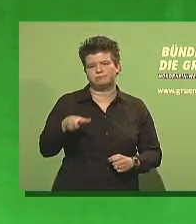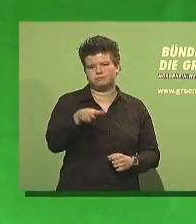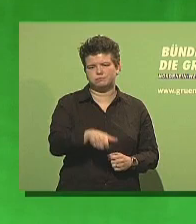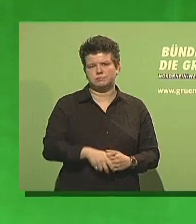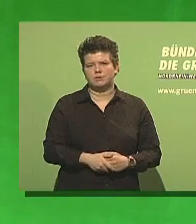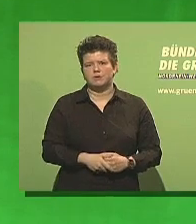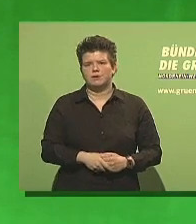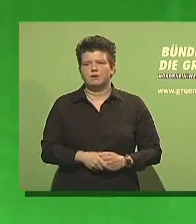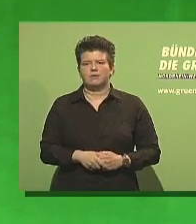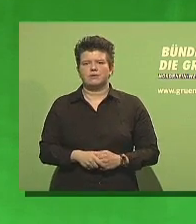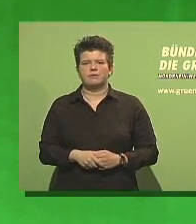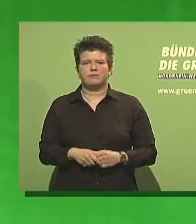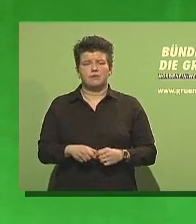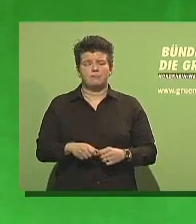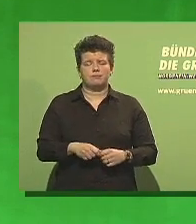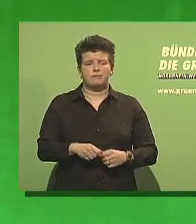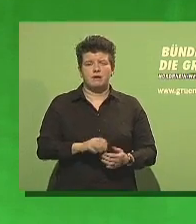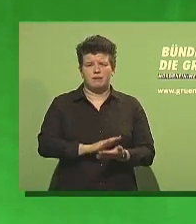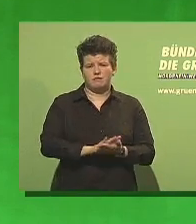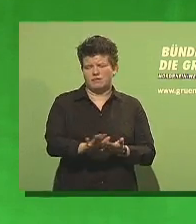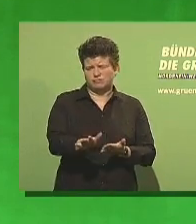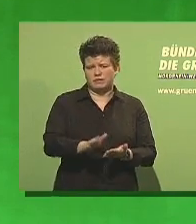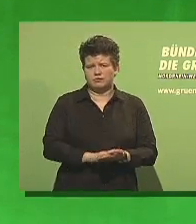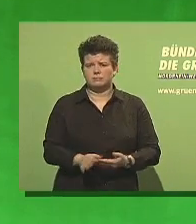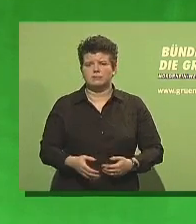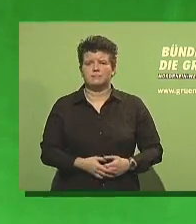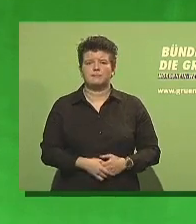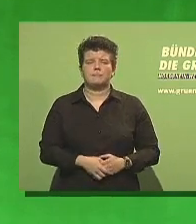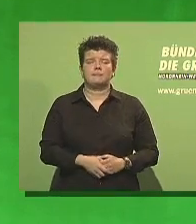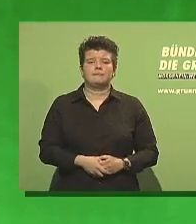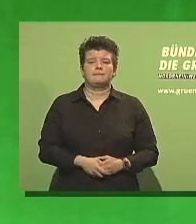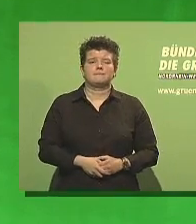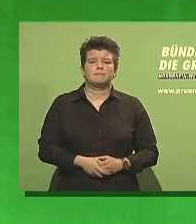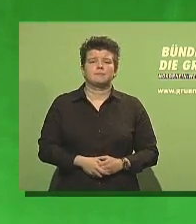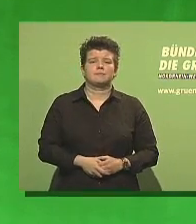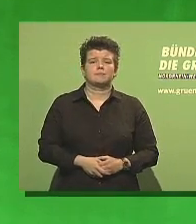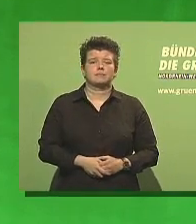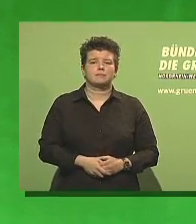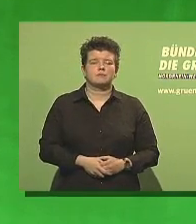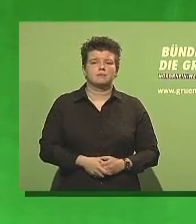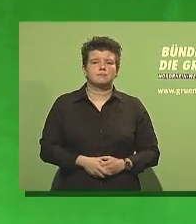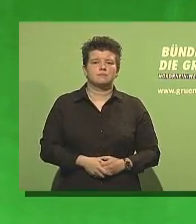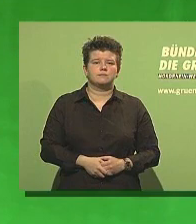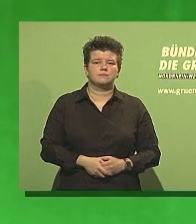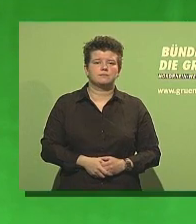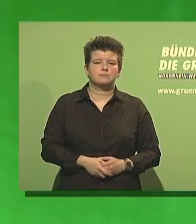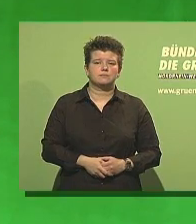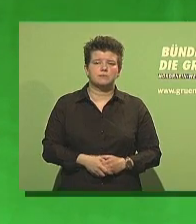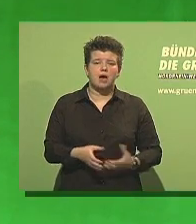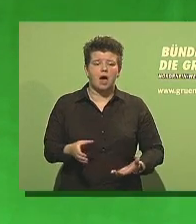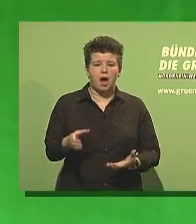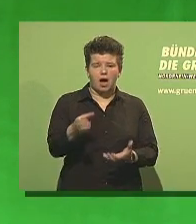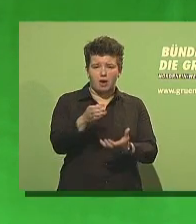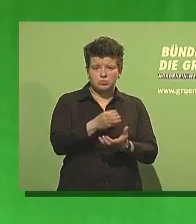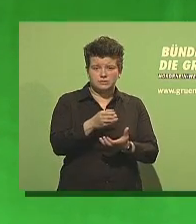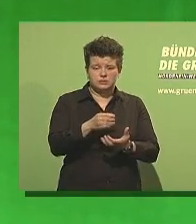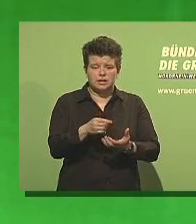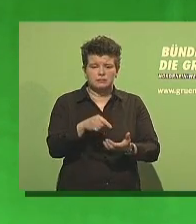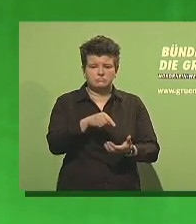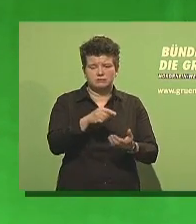gebrochen. Im Haushalt 2013 wird an dieser Stelle massiv gekürzt. Das ist eine Schande für unser